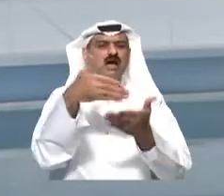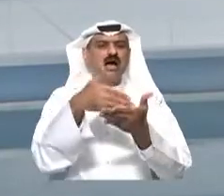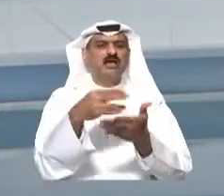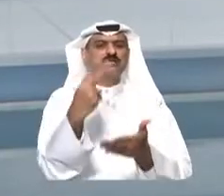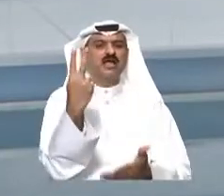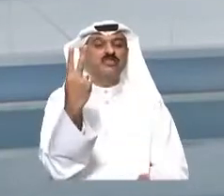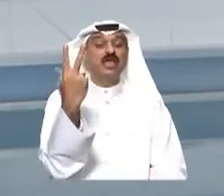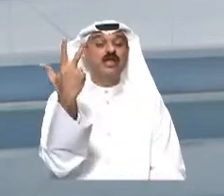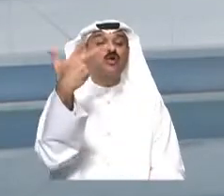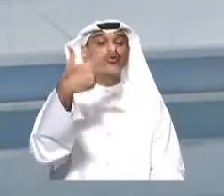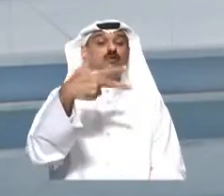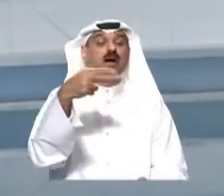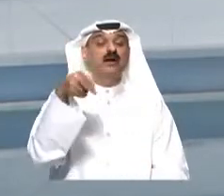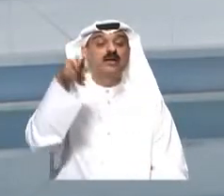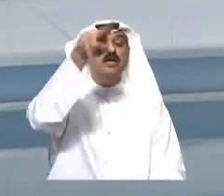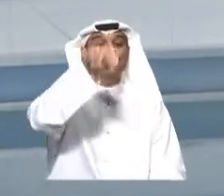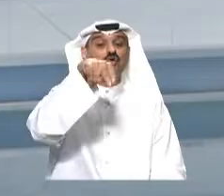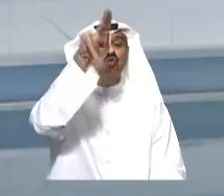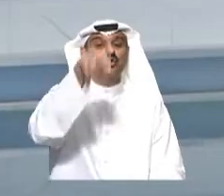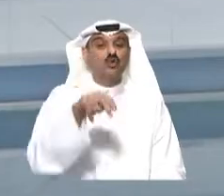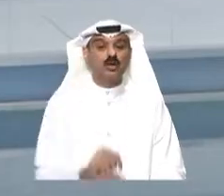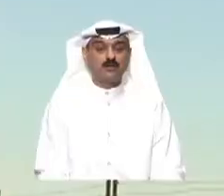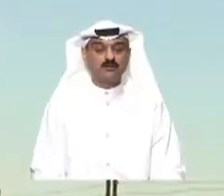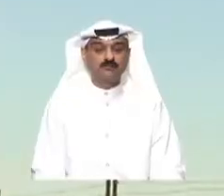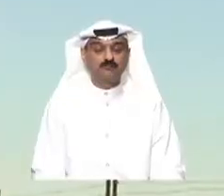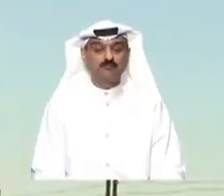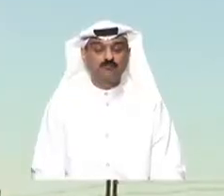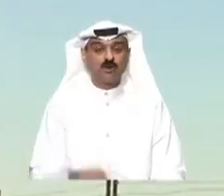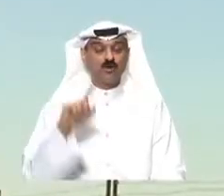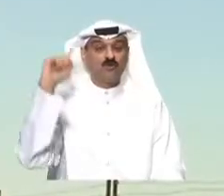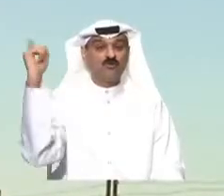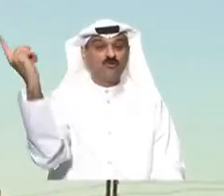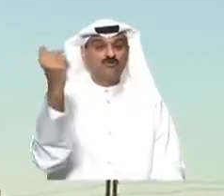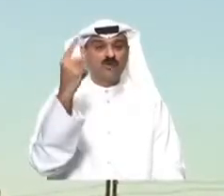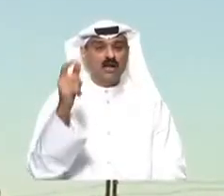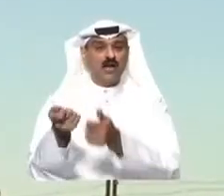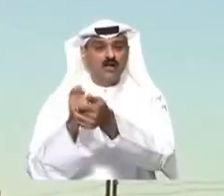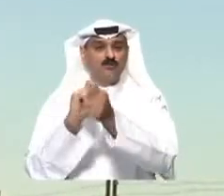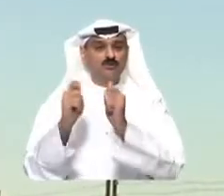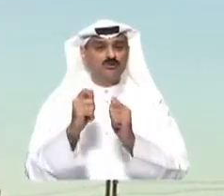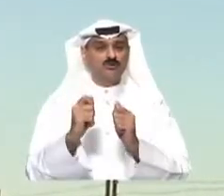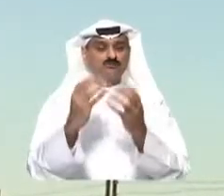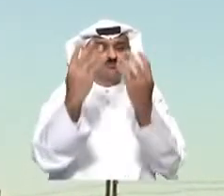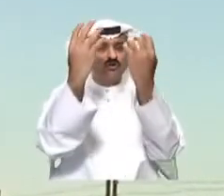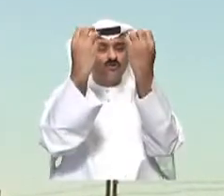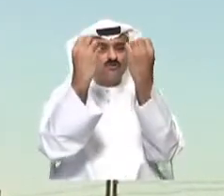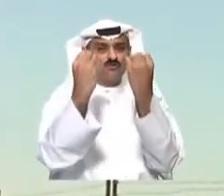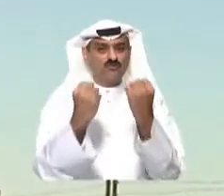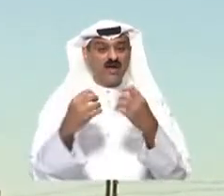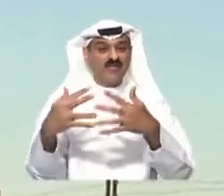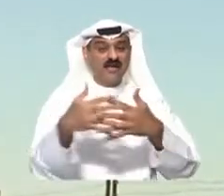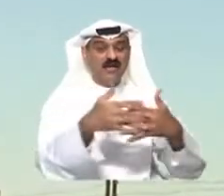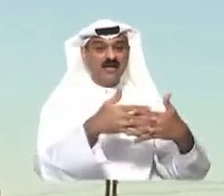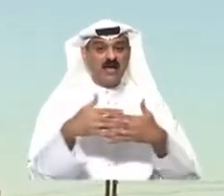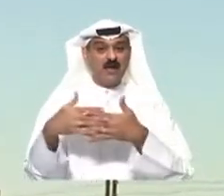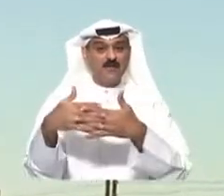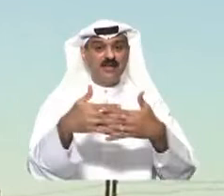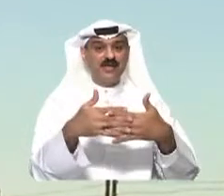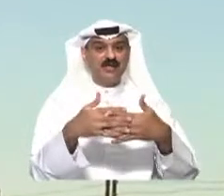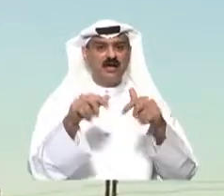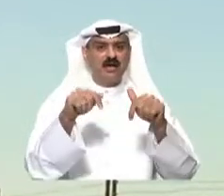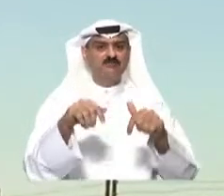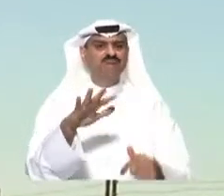و3 سنتات للبرميل. أما في الأسواق العالمية فقد تراجعت العقود الأجل للنفط الأمريكي 6